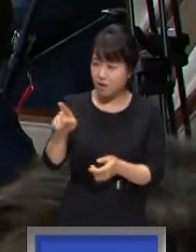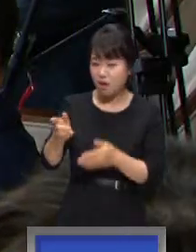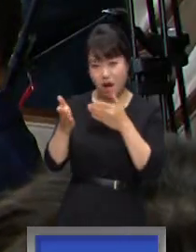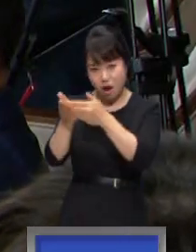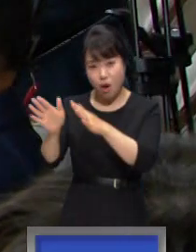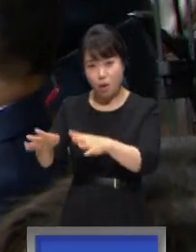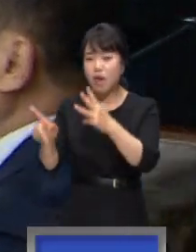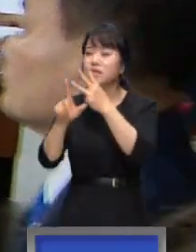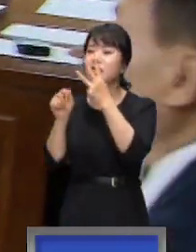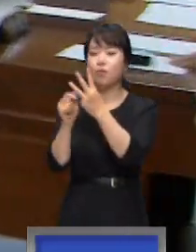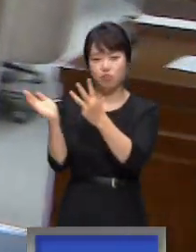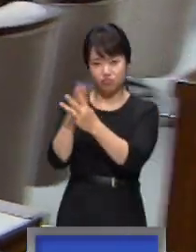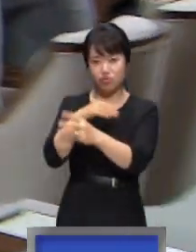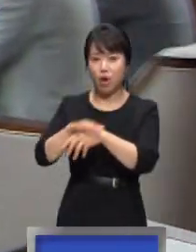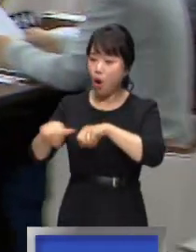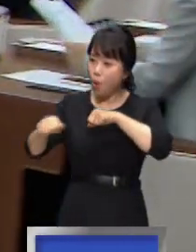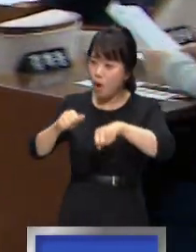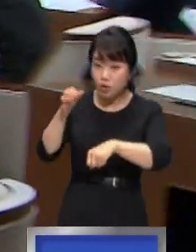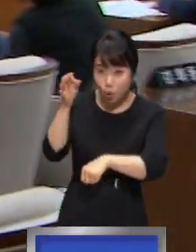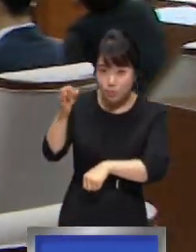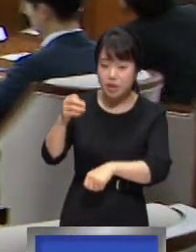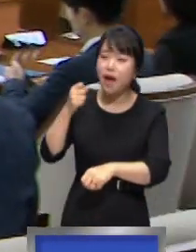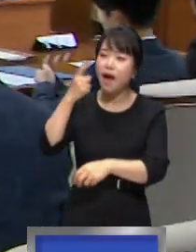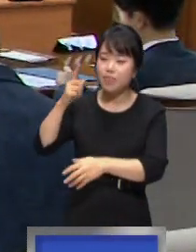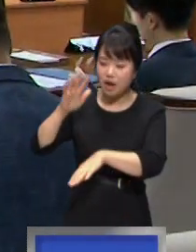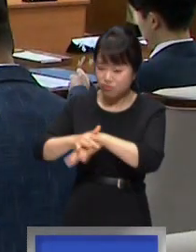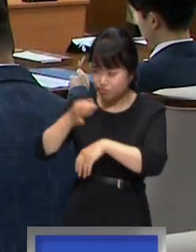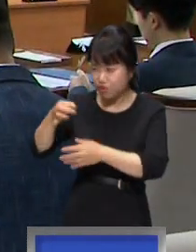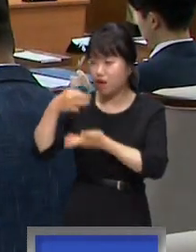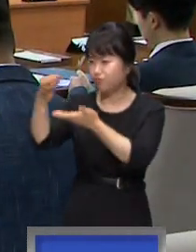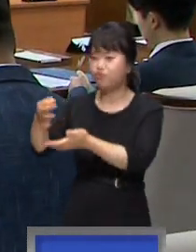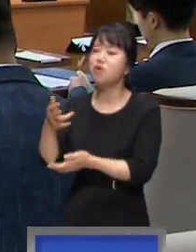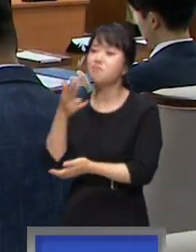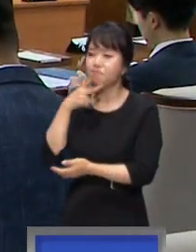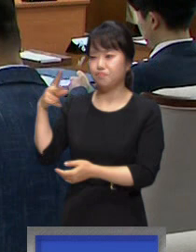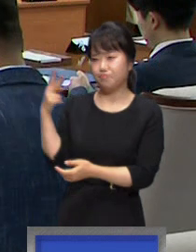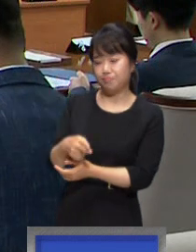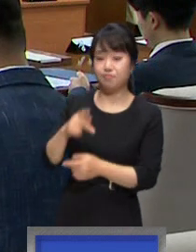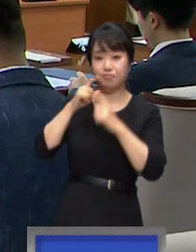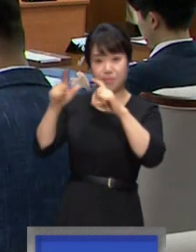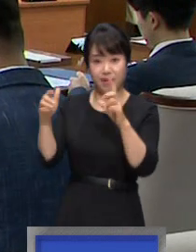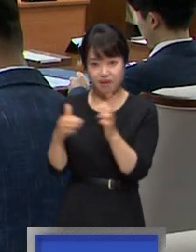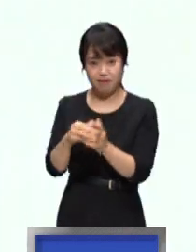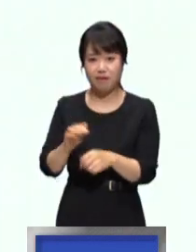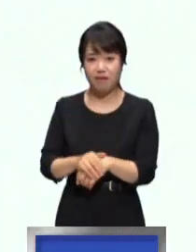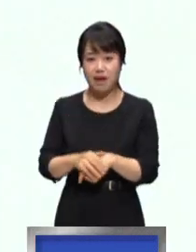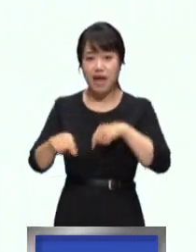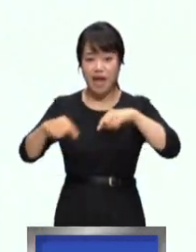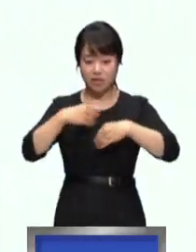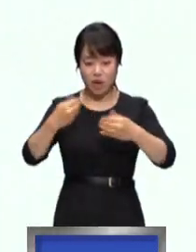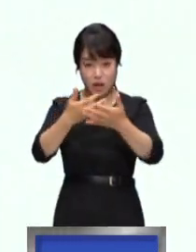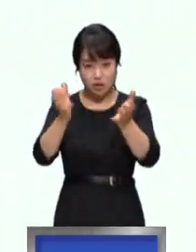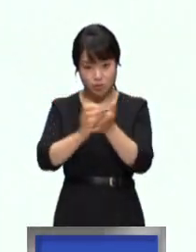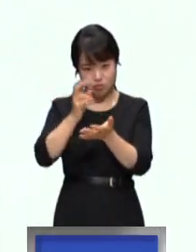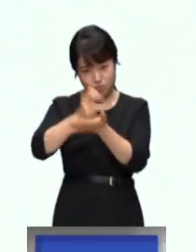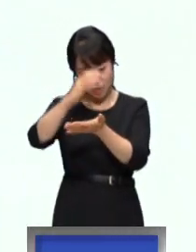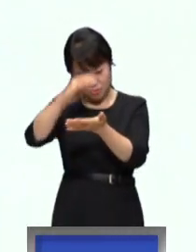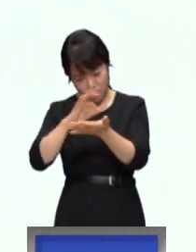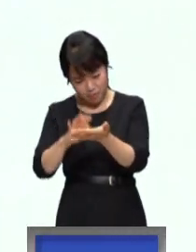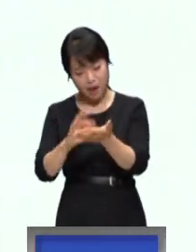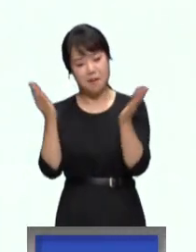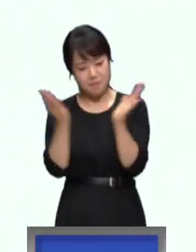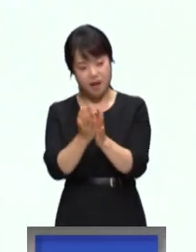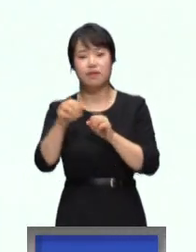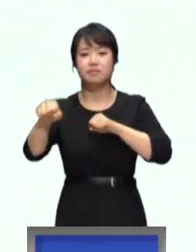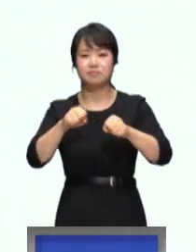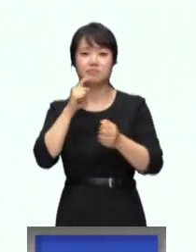올해 3월부터 의정활동비와 월정수당을 지급하지 않고 있습니다. 행정안전부 유권 해석에 따른 조치라고